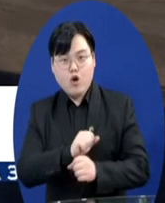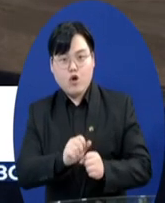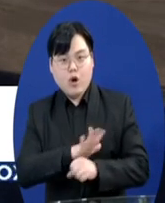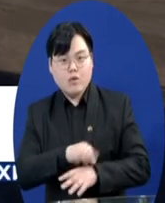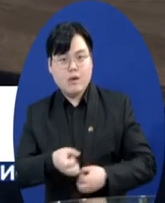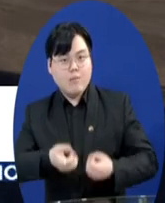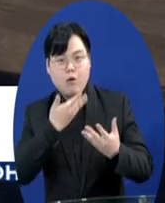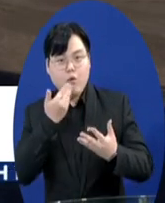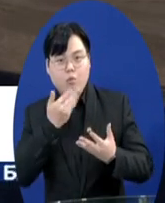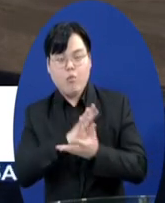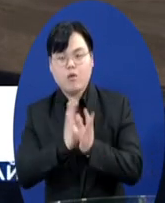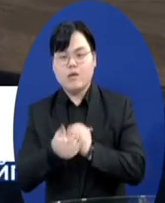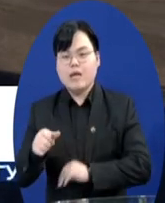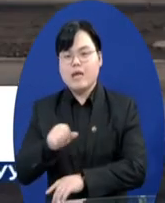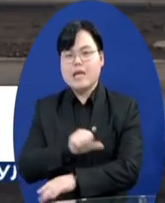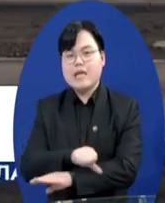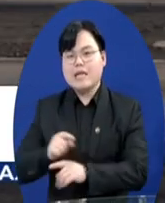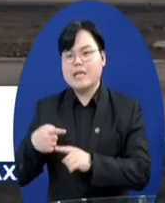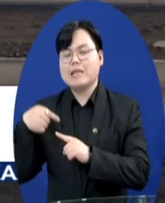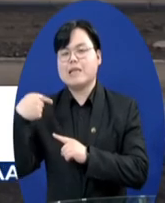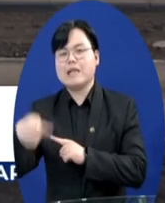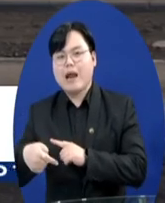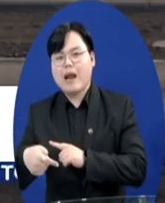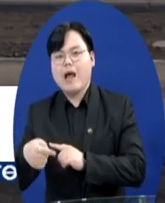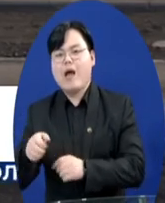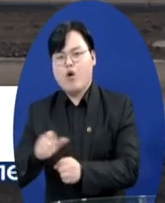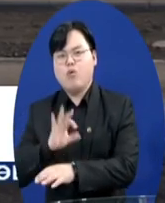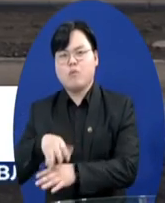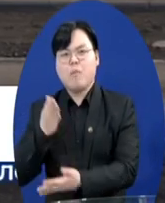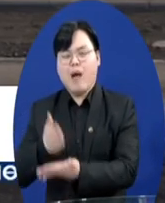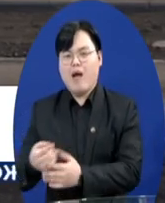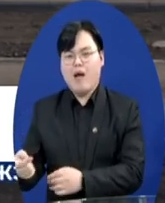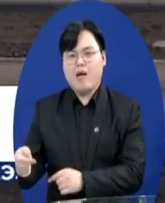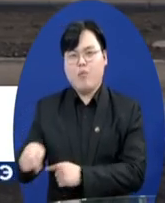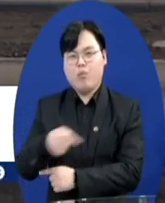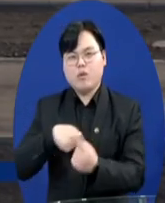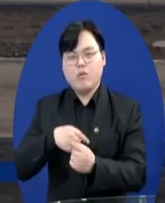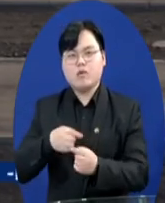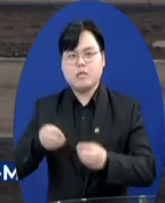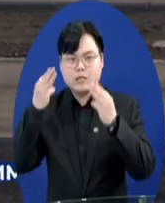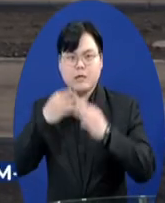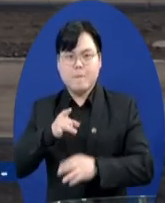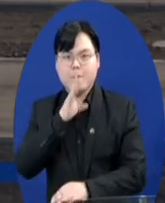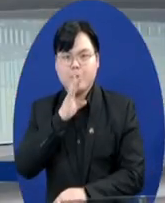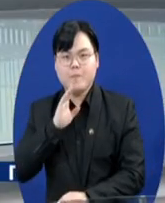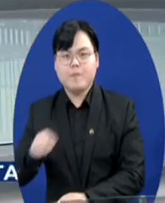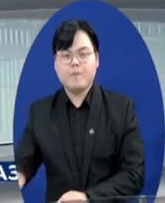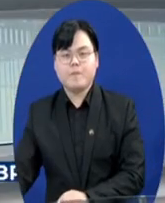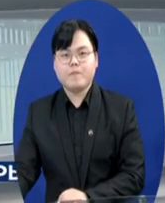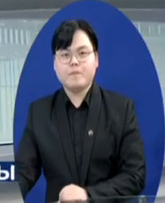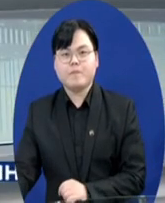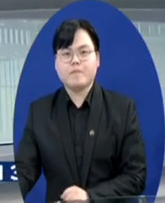халдваргүй гэж гардаг хэрн хилийн цаана халдвартай гэд буцаадаг байдлыг нэг мөр шийднэ гэлээ.